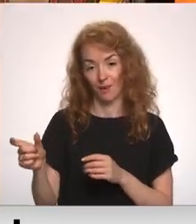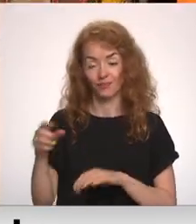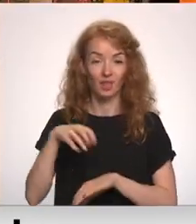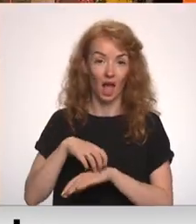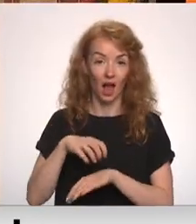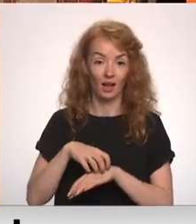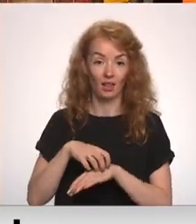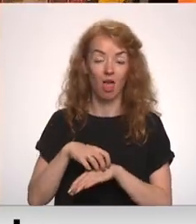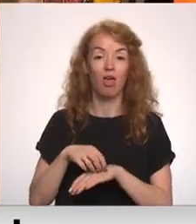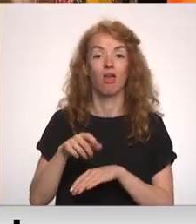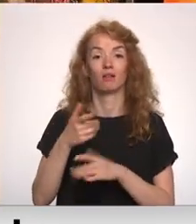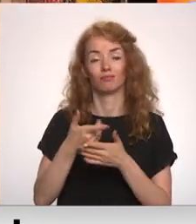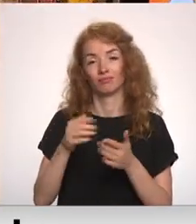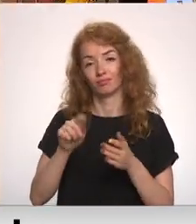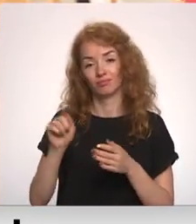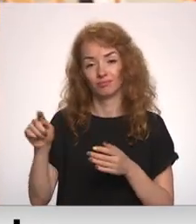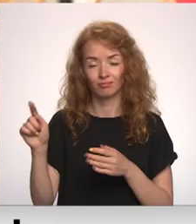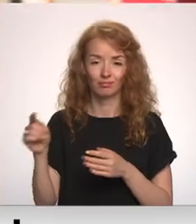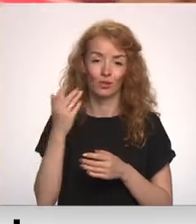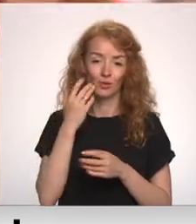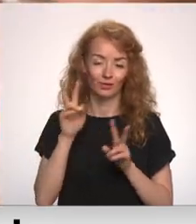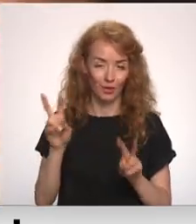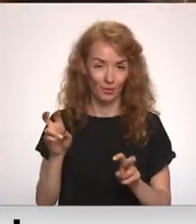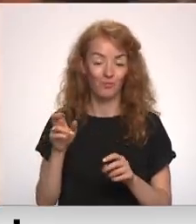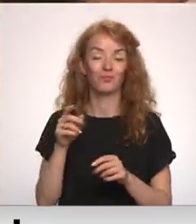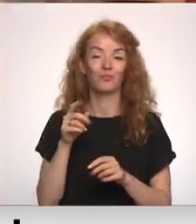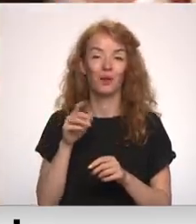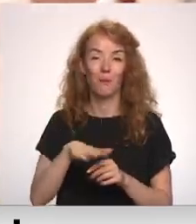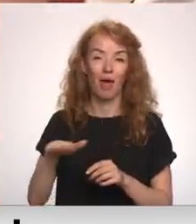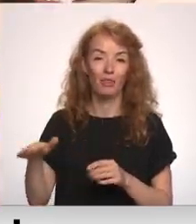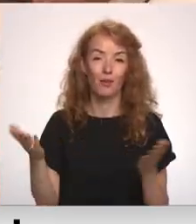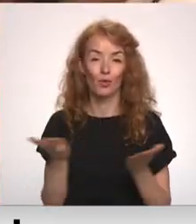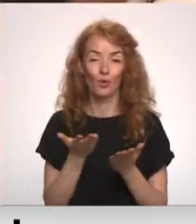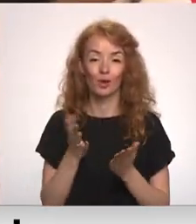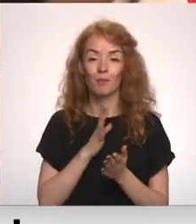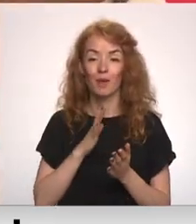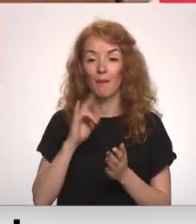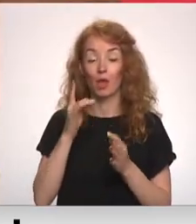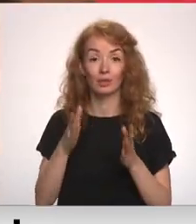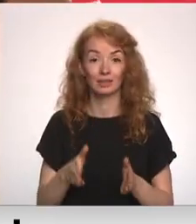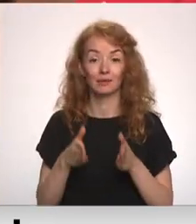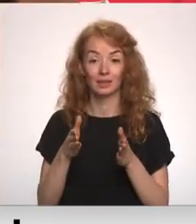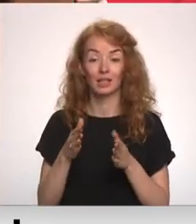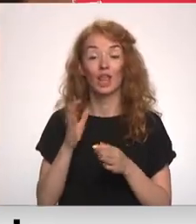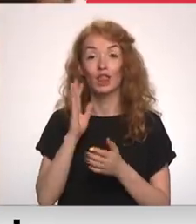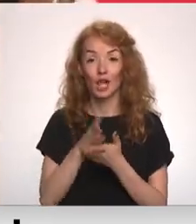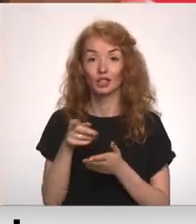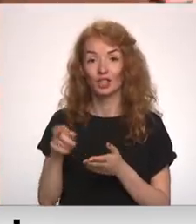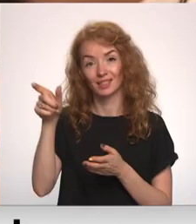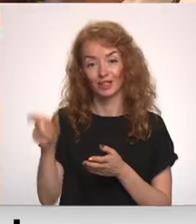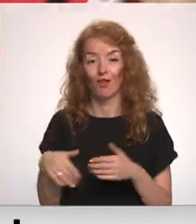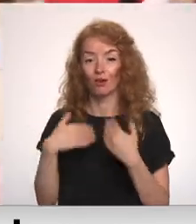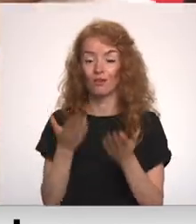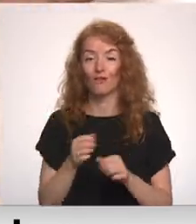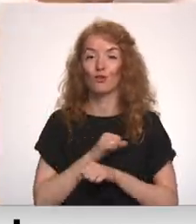Dakteris Igorski, daktere Kņope ap čī, tūtu un bambuk. Bērniem, kuri pabijuši bērnu slimnīcā, tieši šie cilvēki devuši